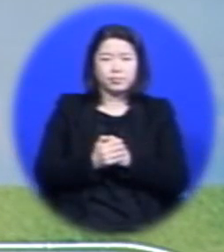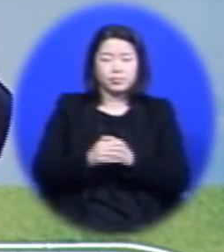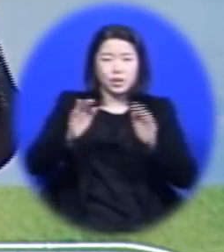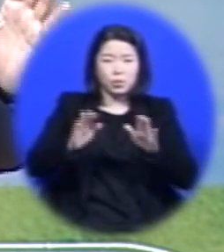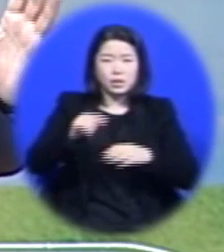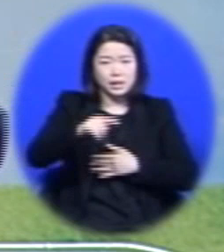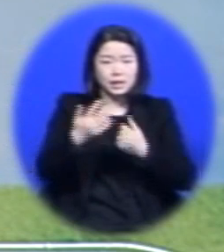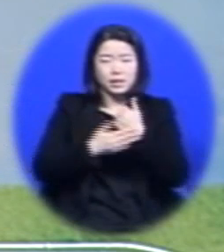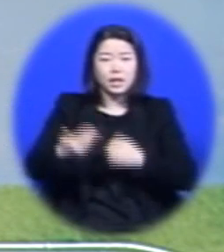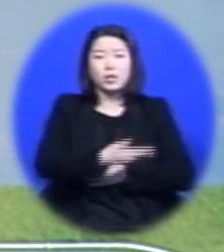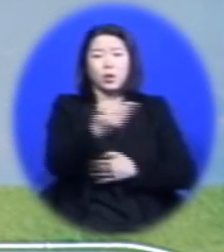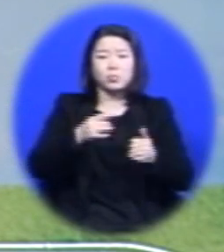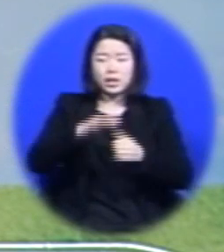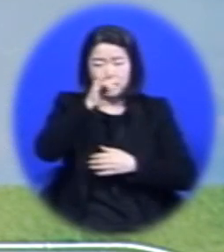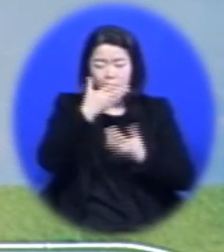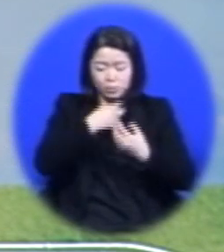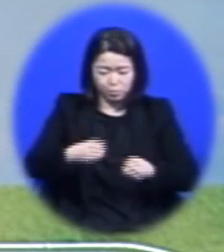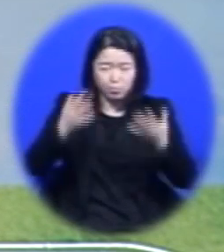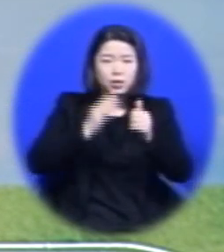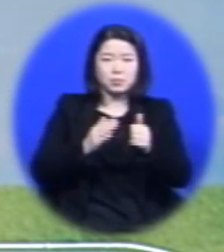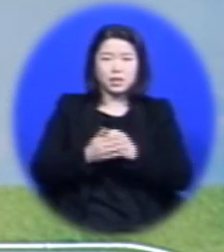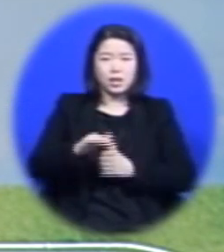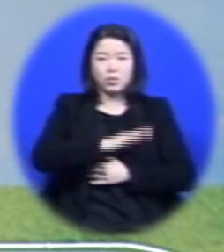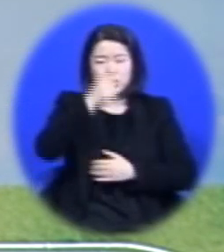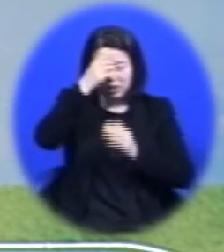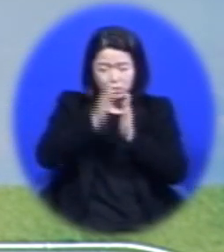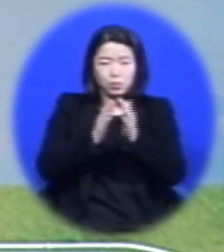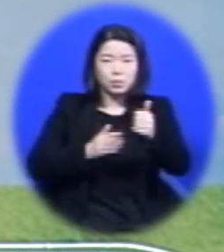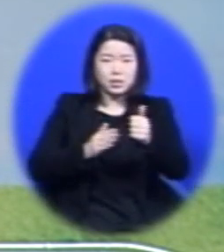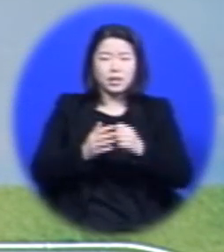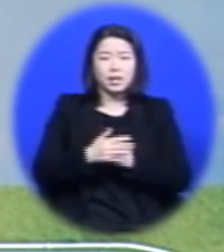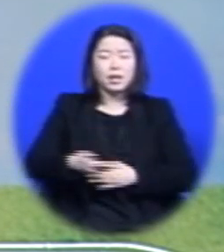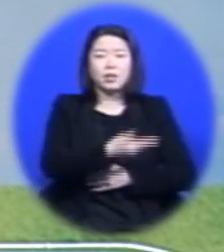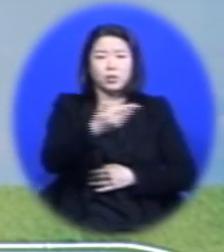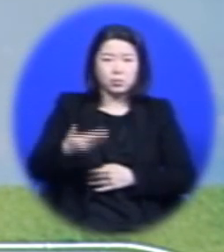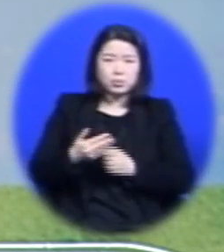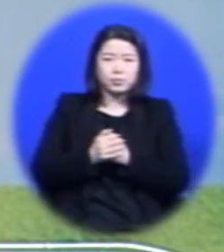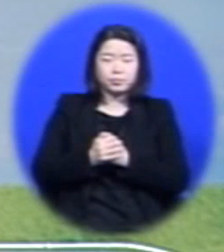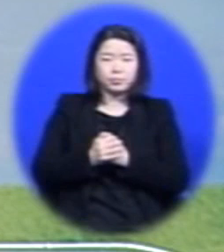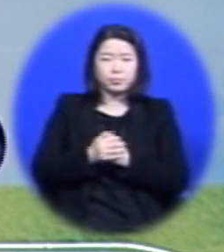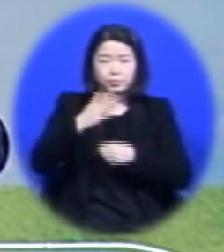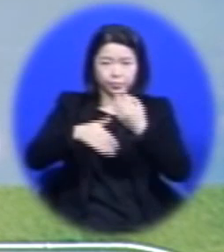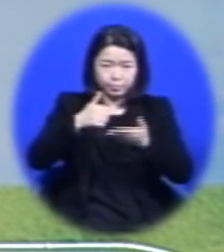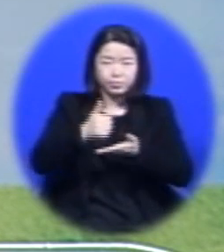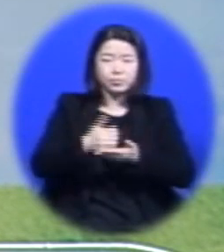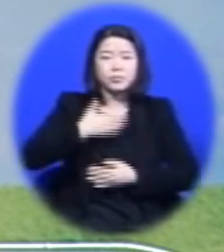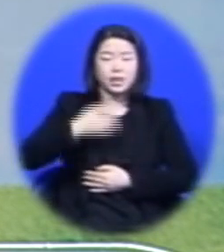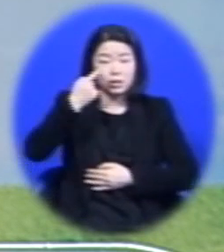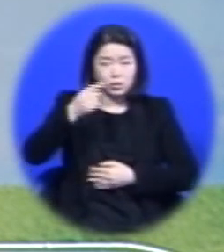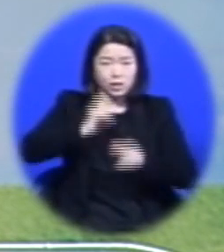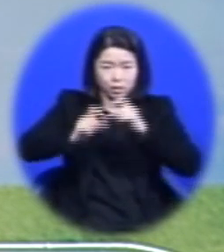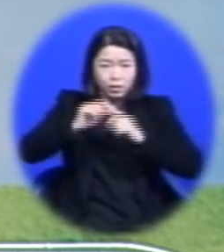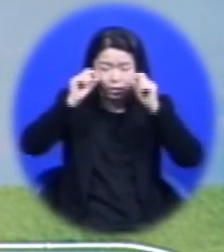오늘 이 은혜가 여러분에게 있기를 축복합니다 우리 기도 합시다 여러분 하나님을 아는 눈을